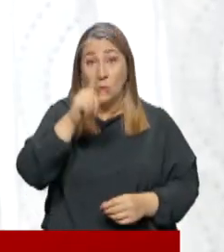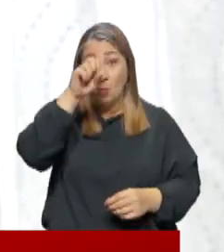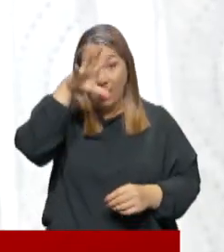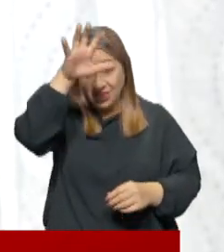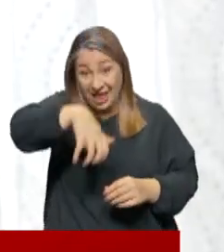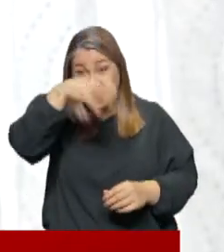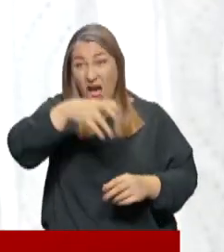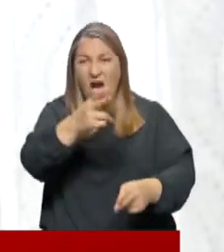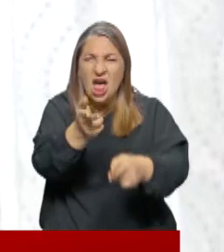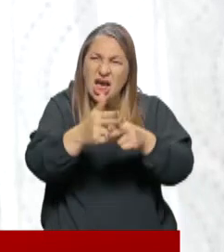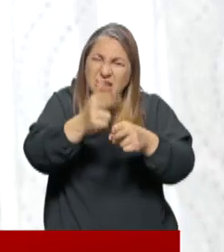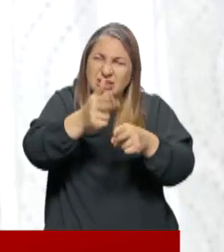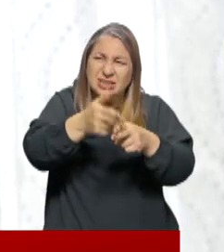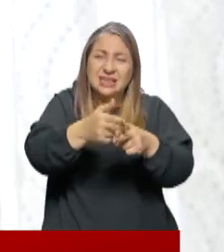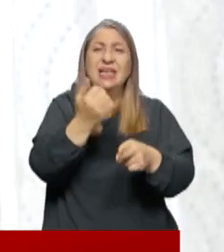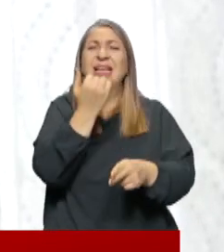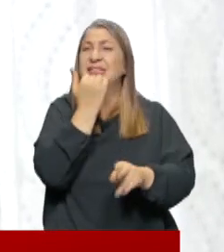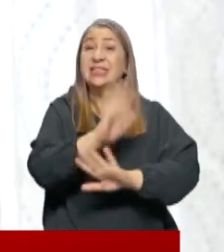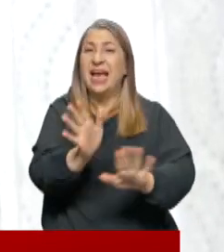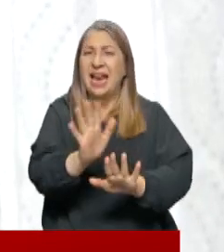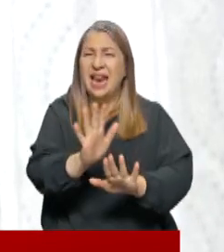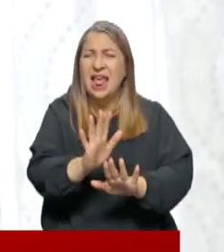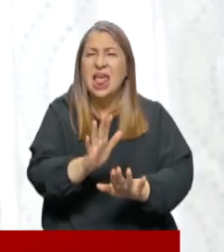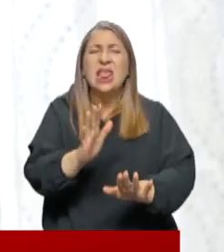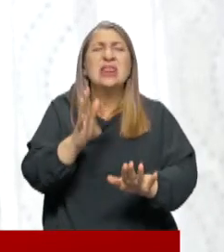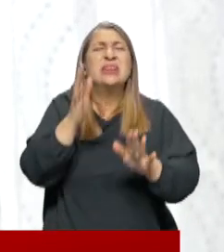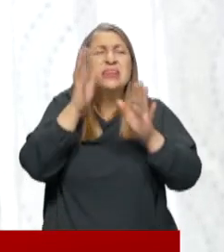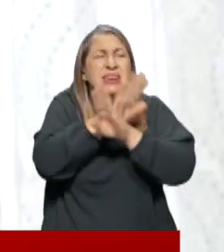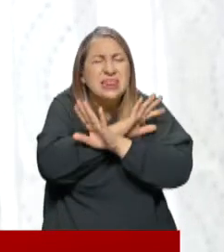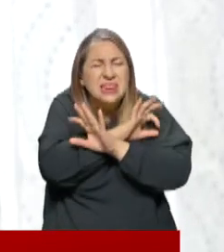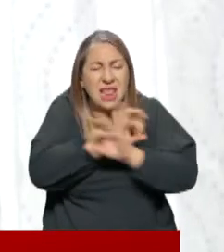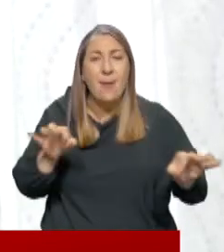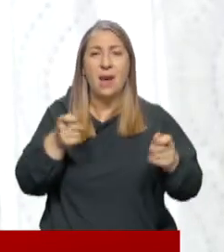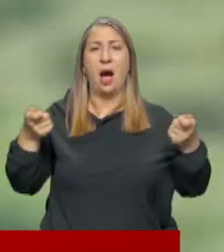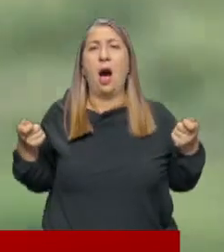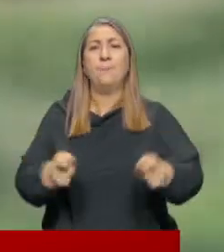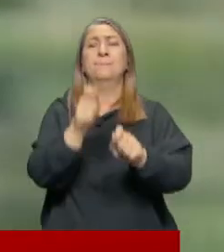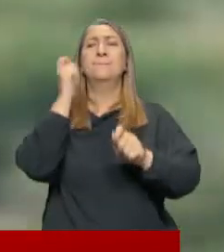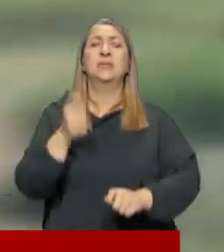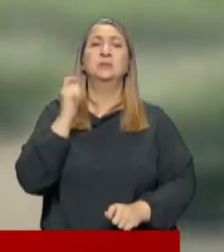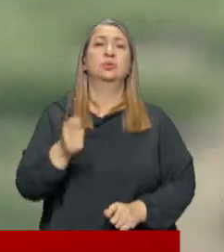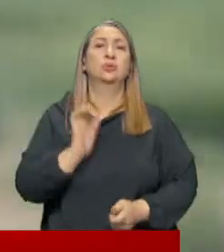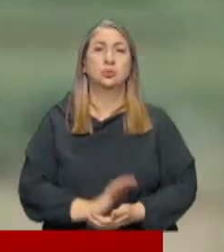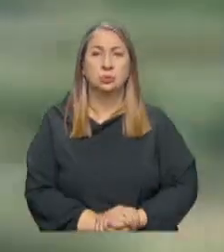maden acil olarak, geçici olarak değil, temelli olarak kapatılmak zorunda.